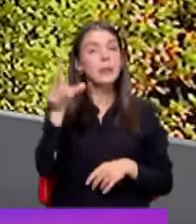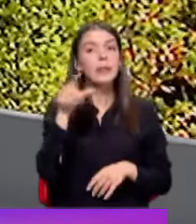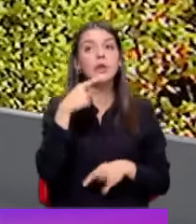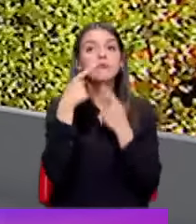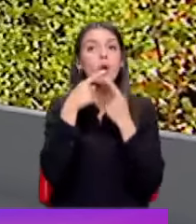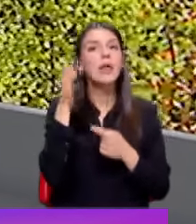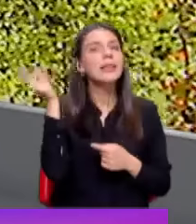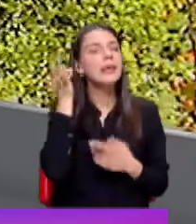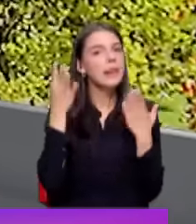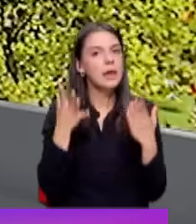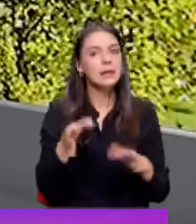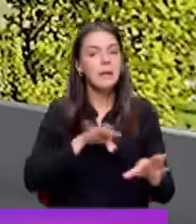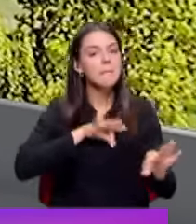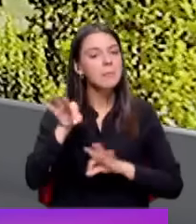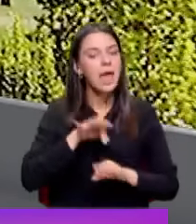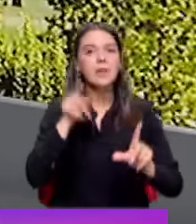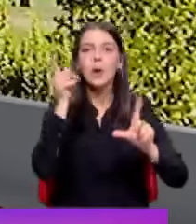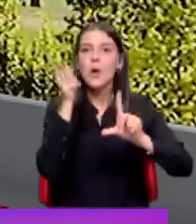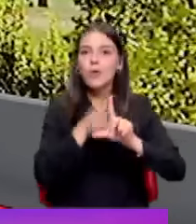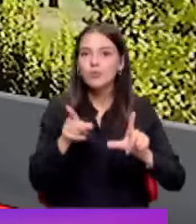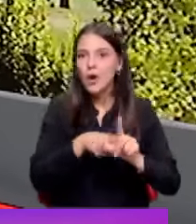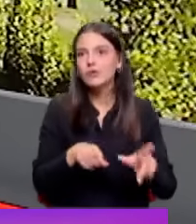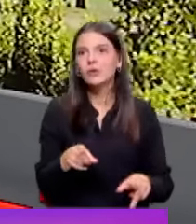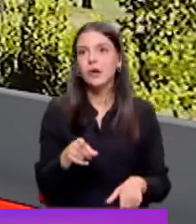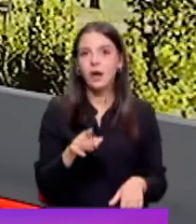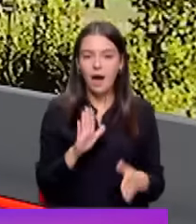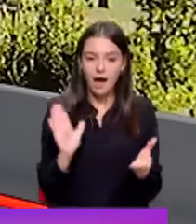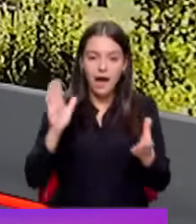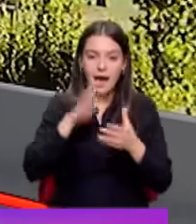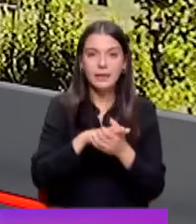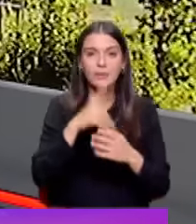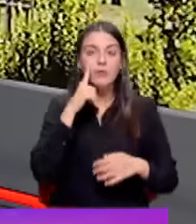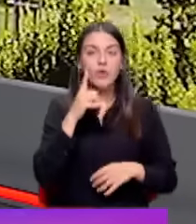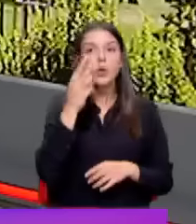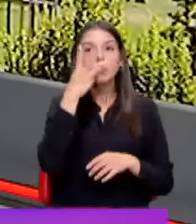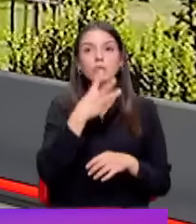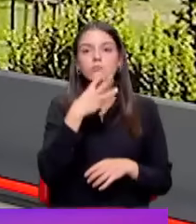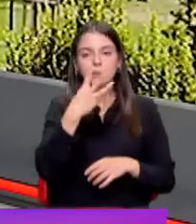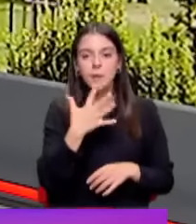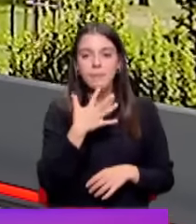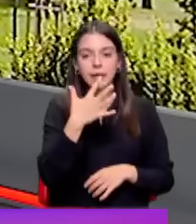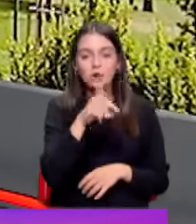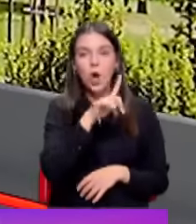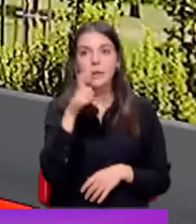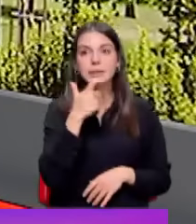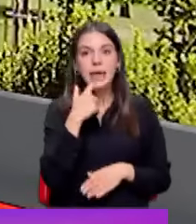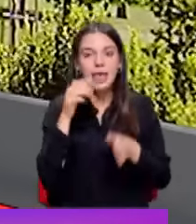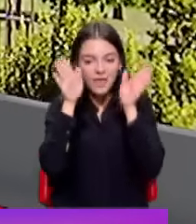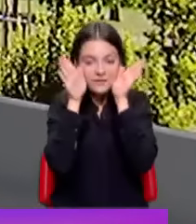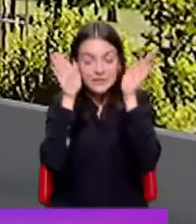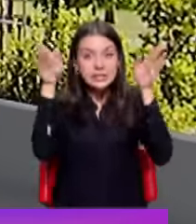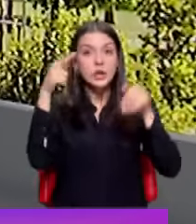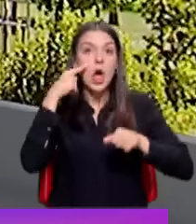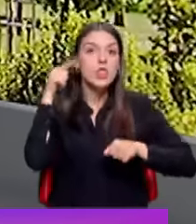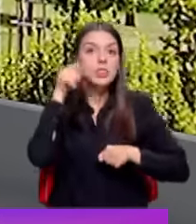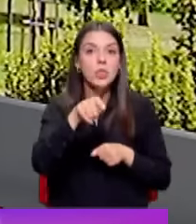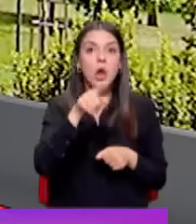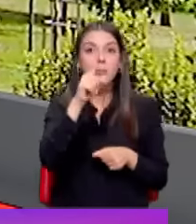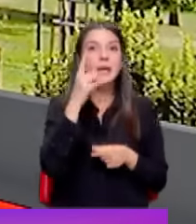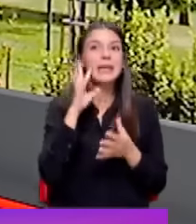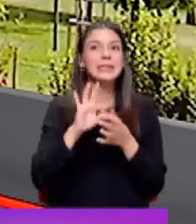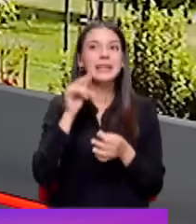verilsin. Planlamada, projelendirmede, atılan adımlarda, 3 yıllık, 5 yıllık, 10 yıllık vizyonlarda bu insanların sözü